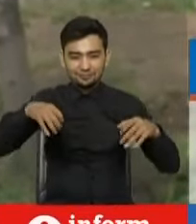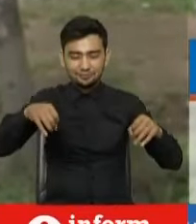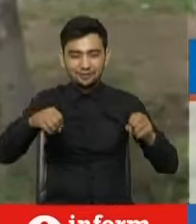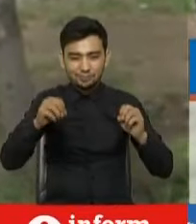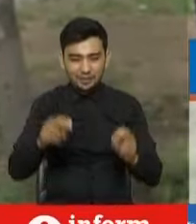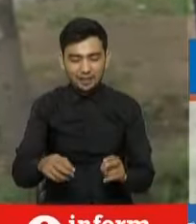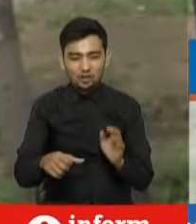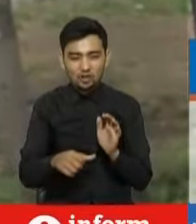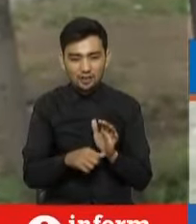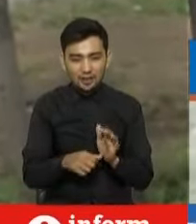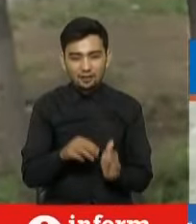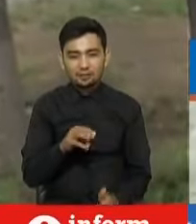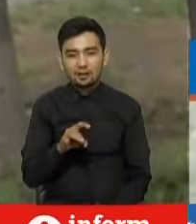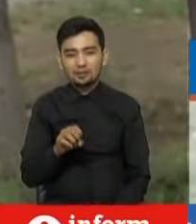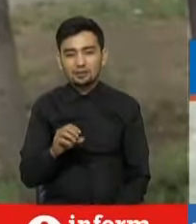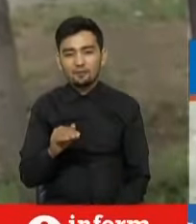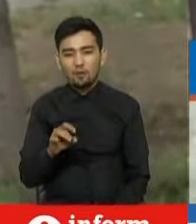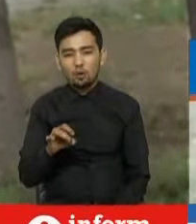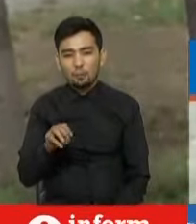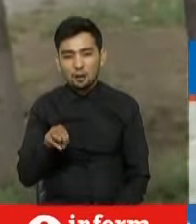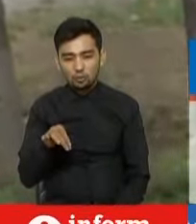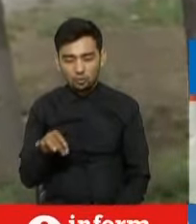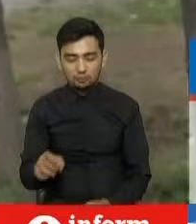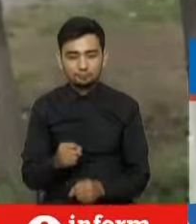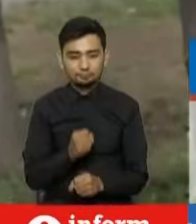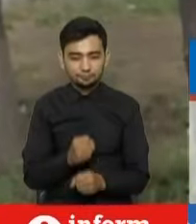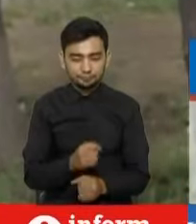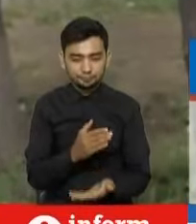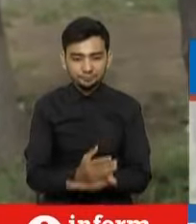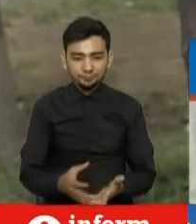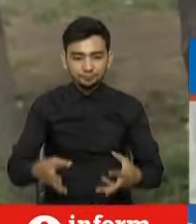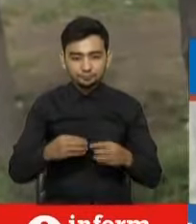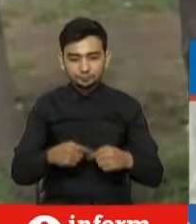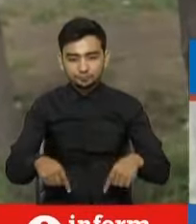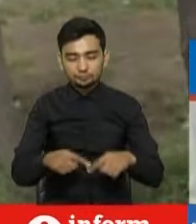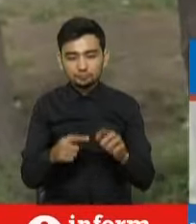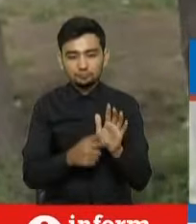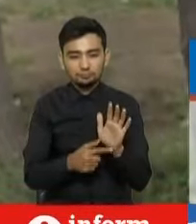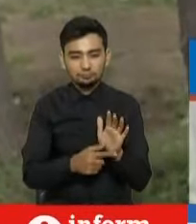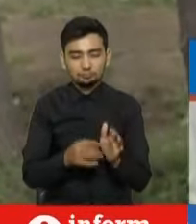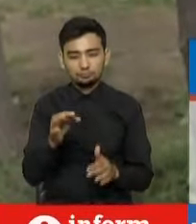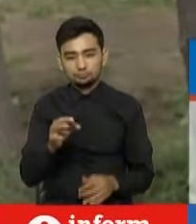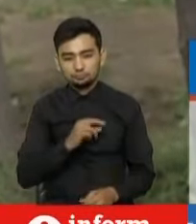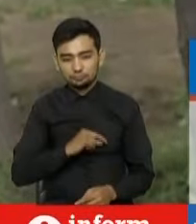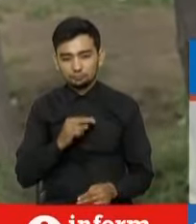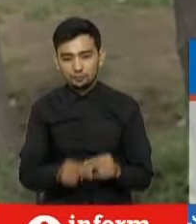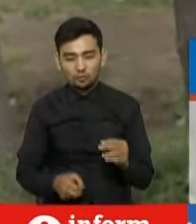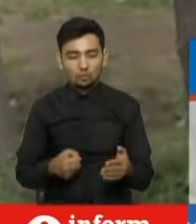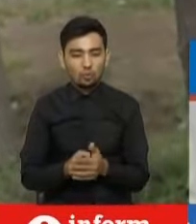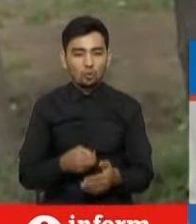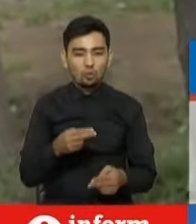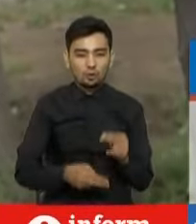дана трансформатор орнату жұмыстары жүрді. Жалпы нысан бойынша 70% жұмыс аяқталып тұр. Жыл соңына дейін